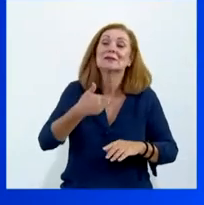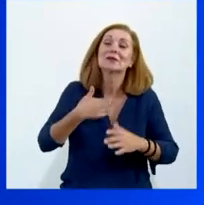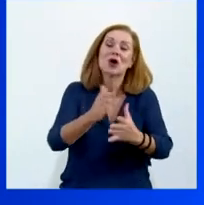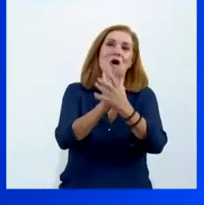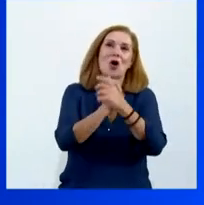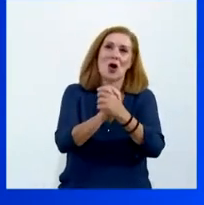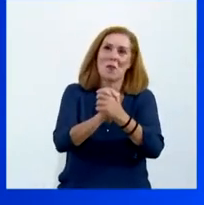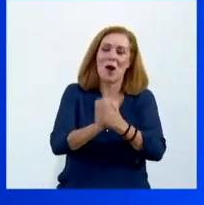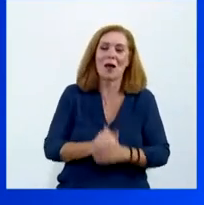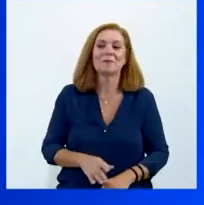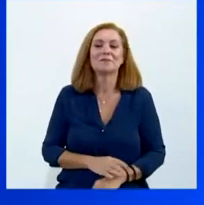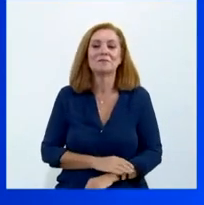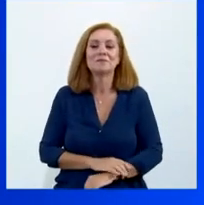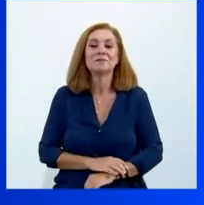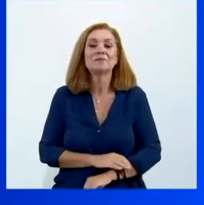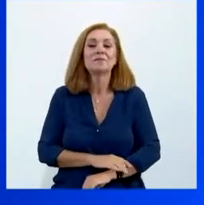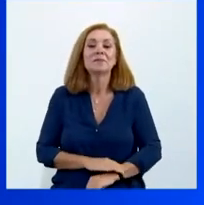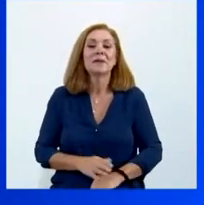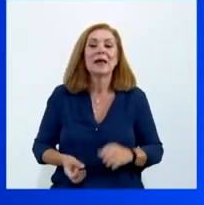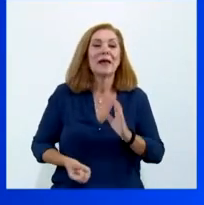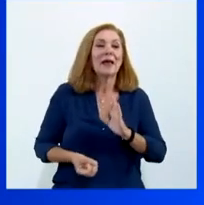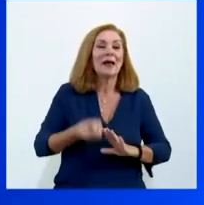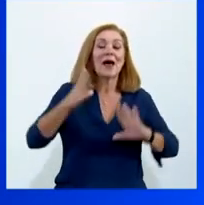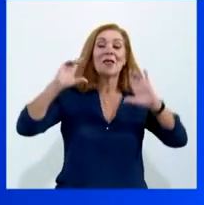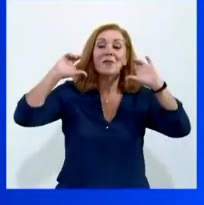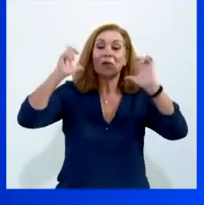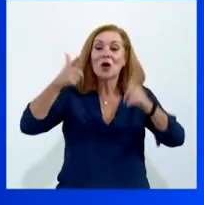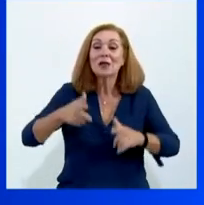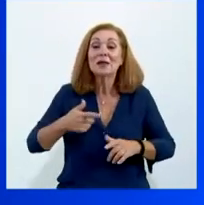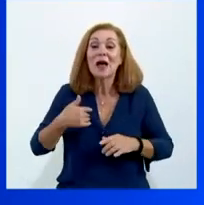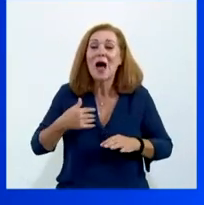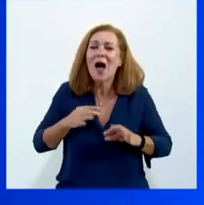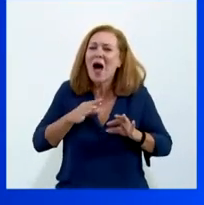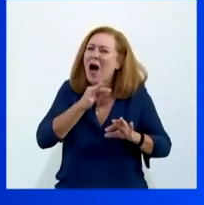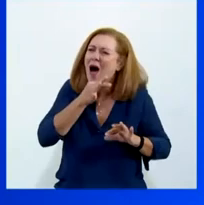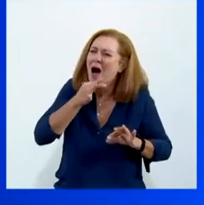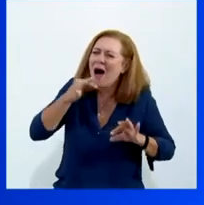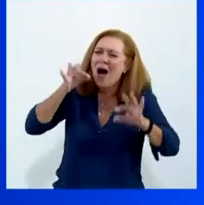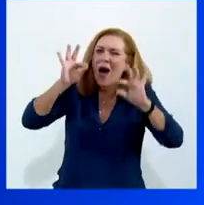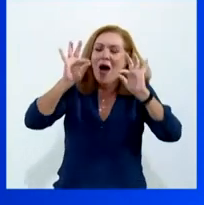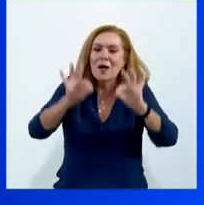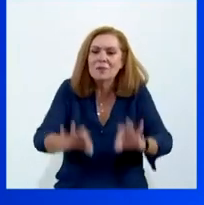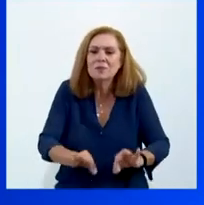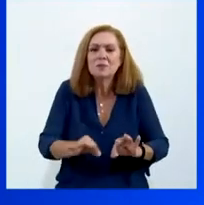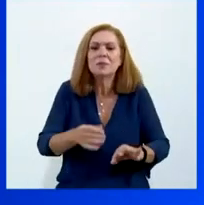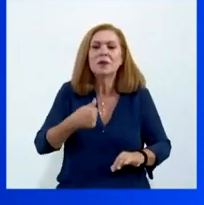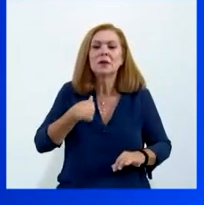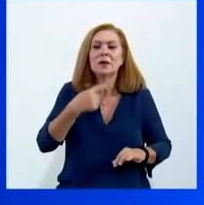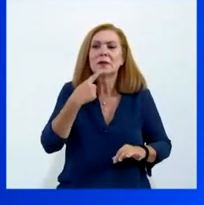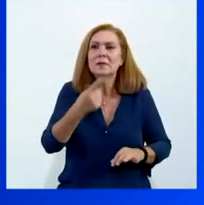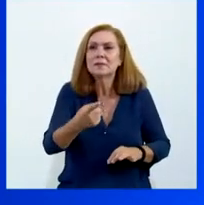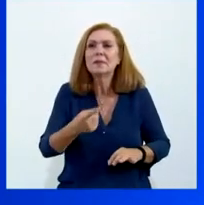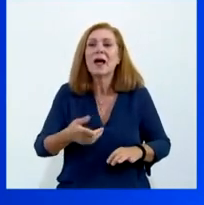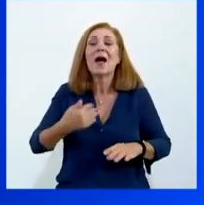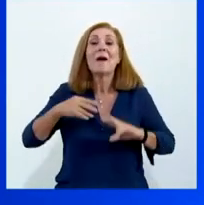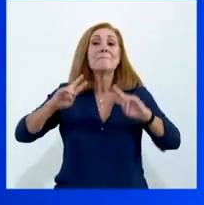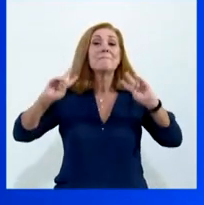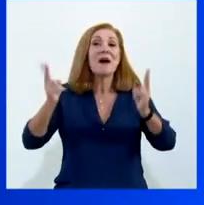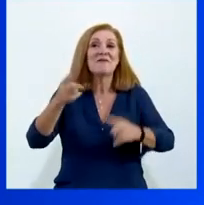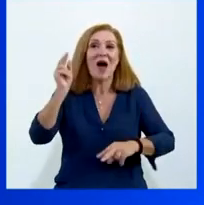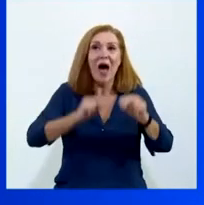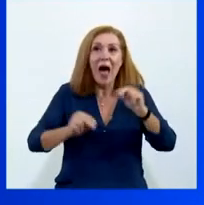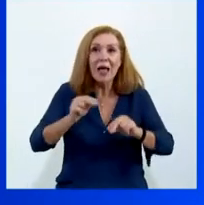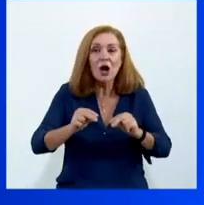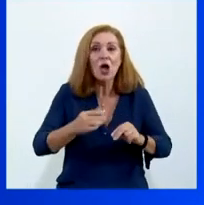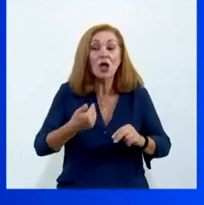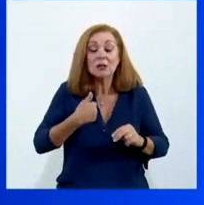φυσικά. Η Νέα Δημοκρατία από την πρώτη στιγμή έδωσε πολιτική διάσταση στις περιφερειακές εκλογές.